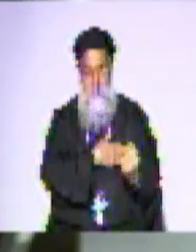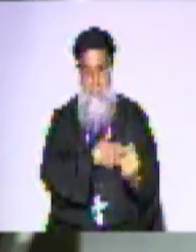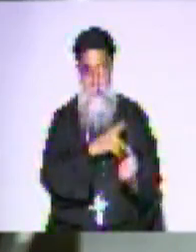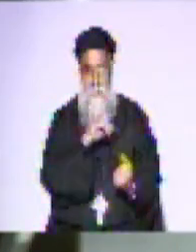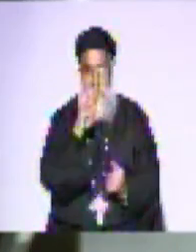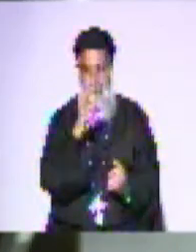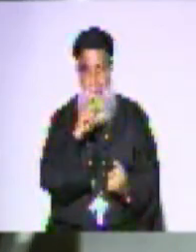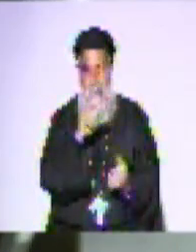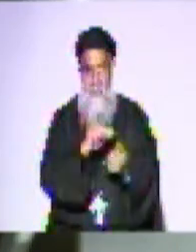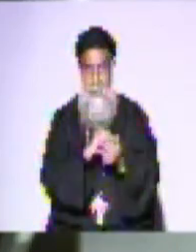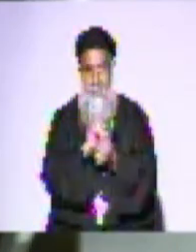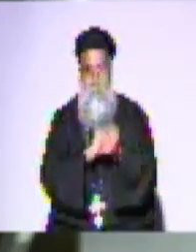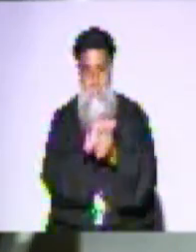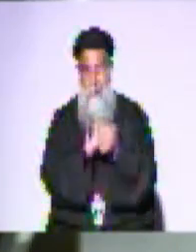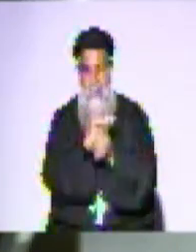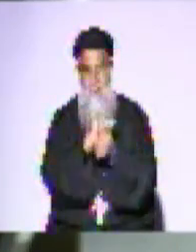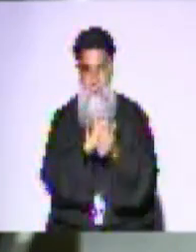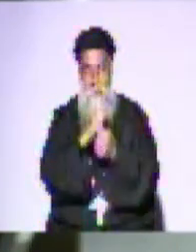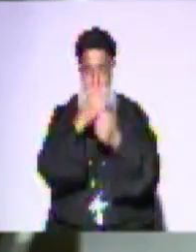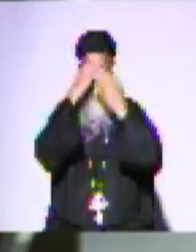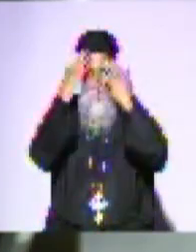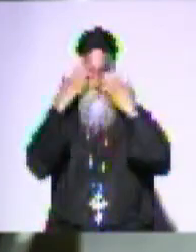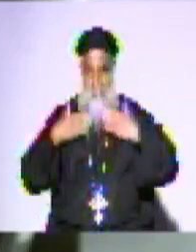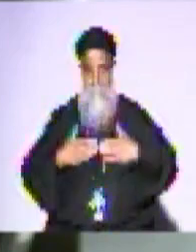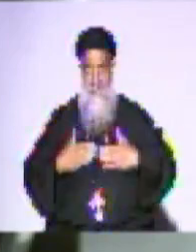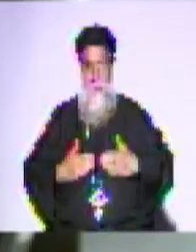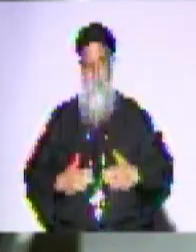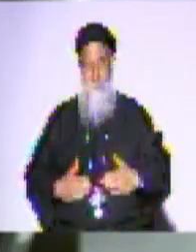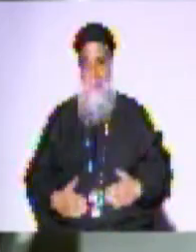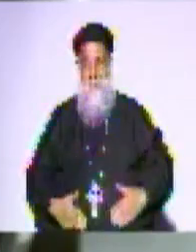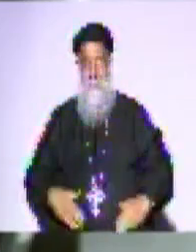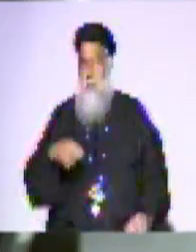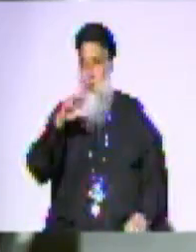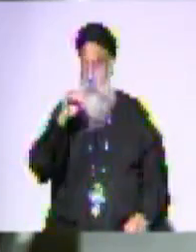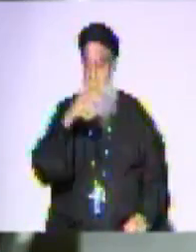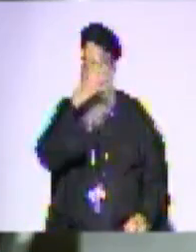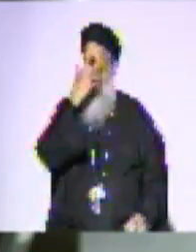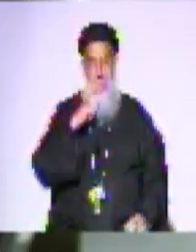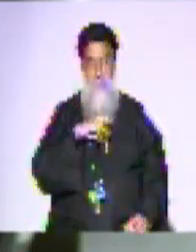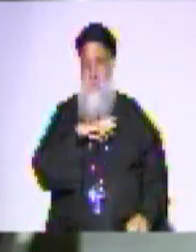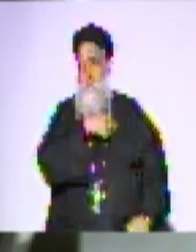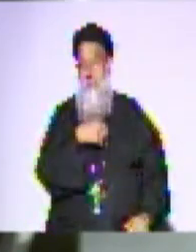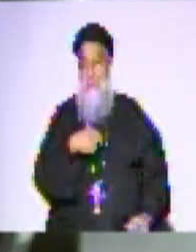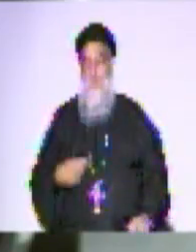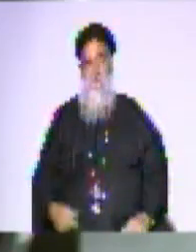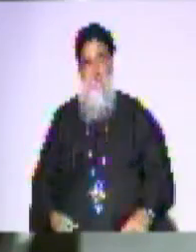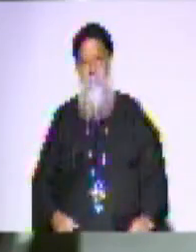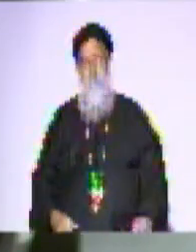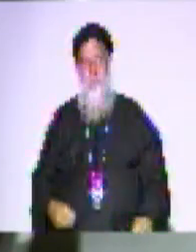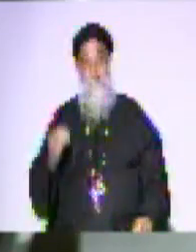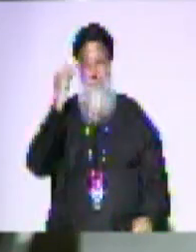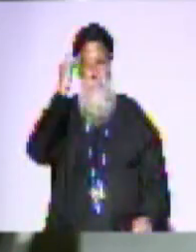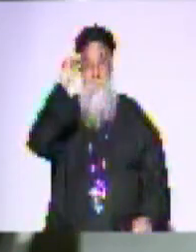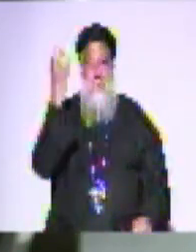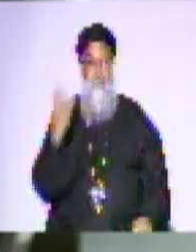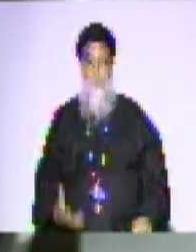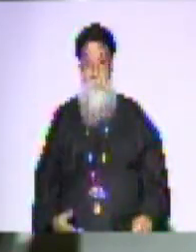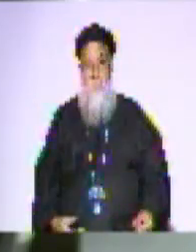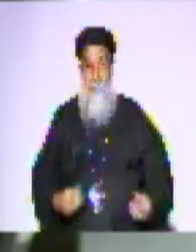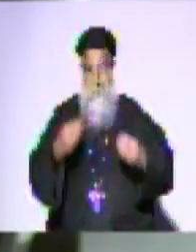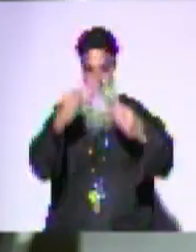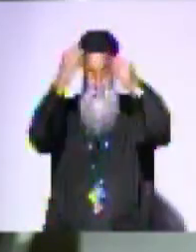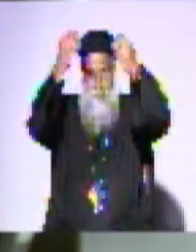دي ممكن تغسلني من التراب، من أي حاجة، لكن إزاي